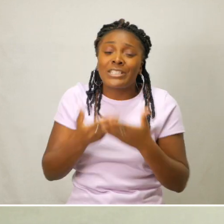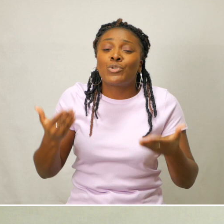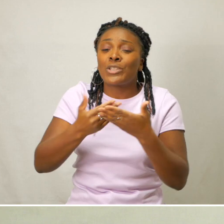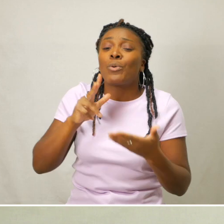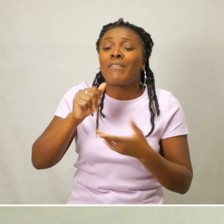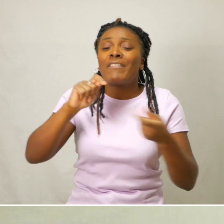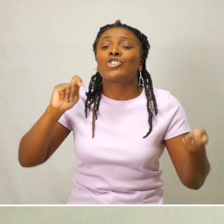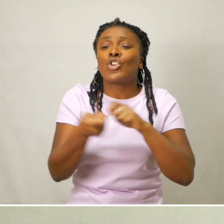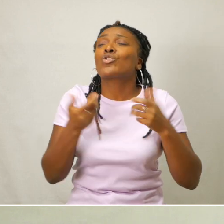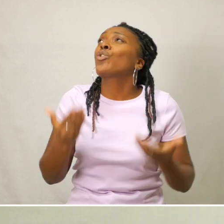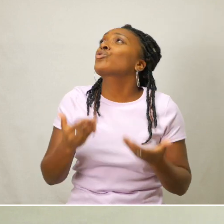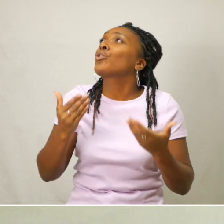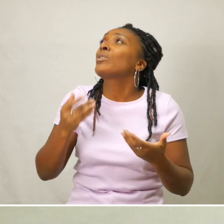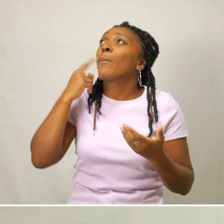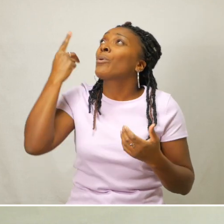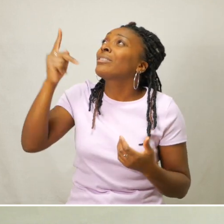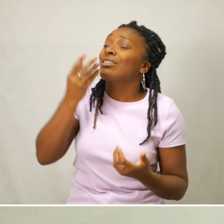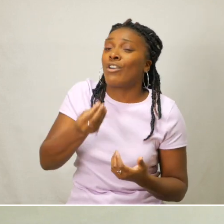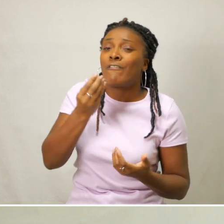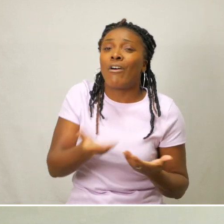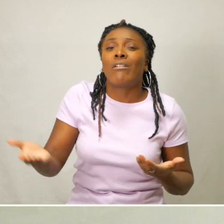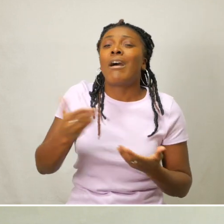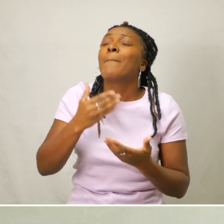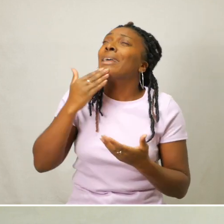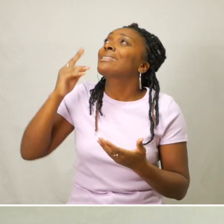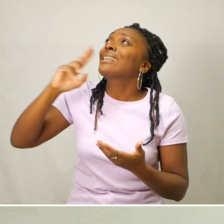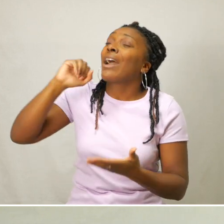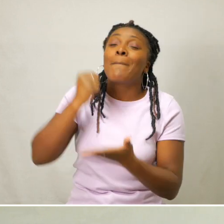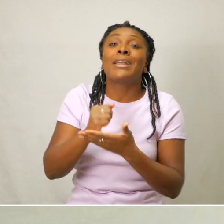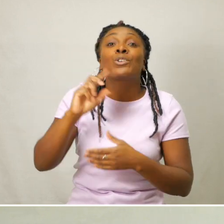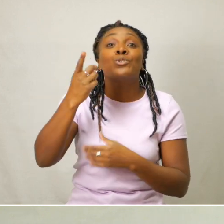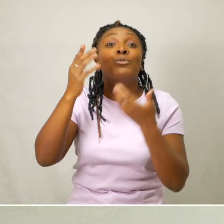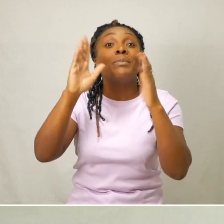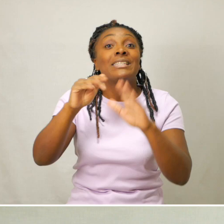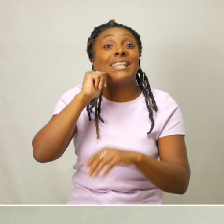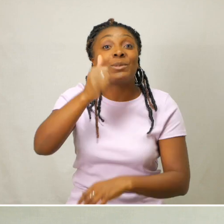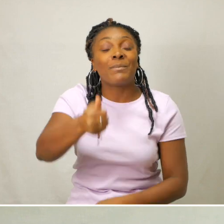dans la vie de tes enfants. Merci Seigneur. Amen. Que Dieu vous bénisse. On se retrouve demain.